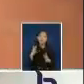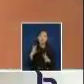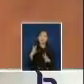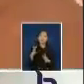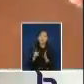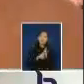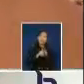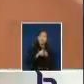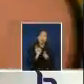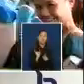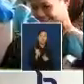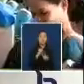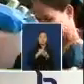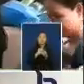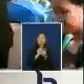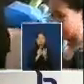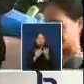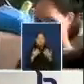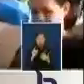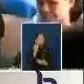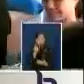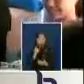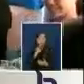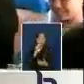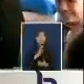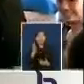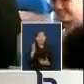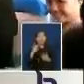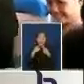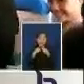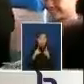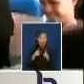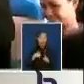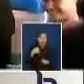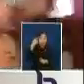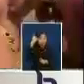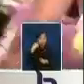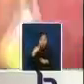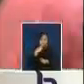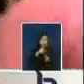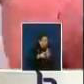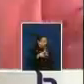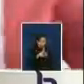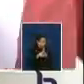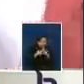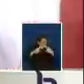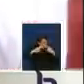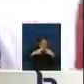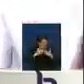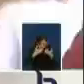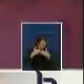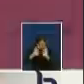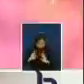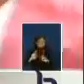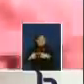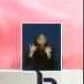สไม่มีการกลายพันธุ์เพียงแต่ว่าเราจะสามารถจำแนกแยกแยะสายพันธุ์ย่อยเข้ามาได้ขนาดไหนณวันนี้นะฮะ